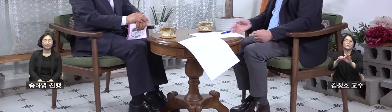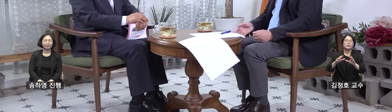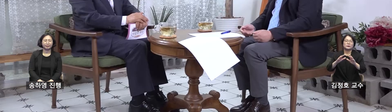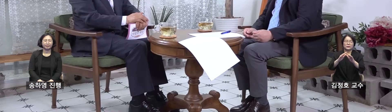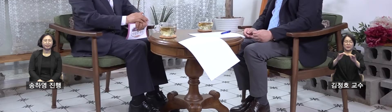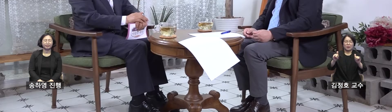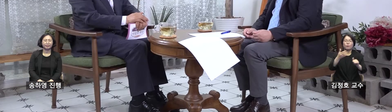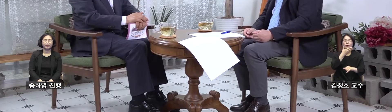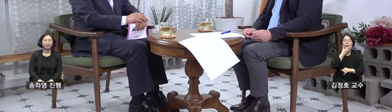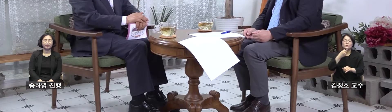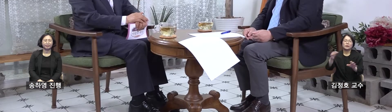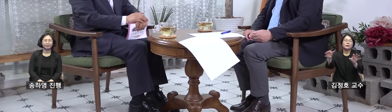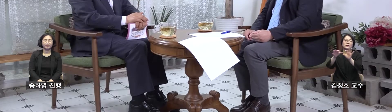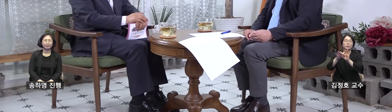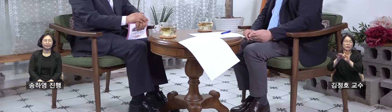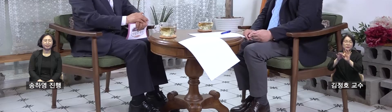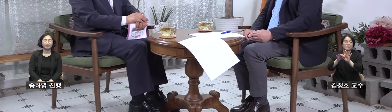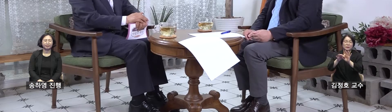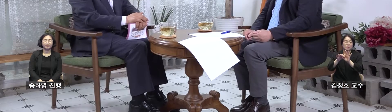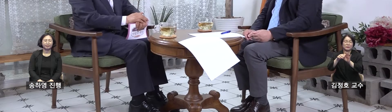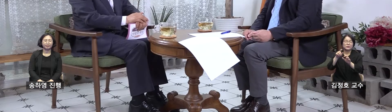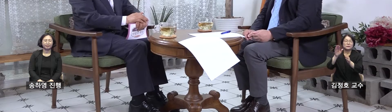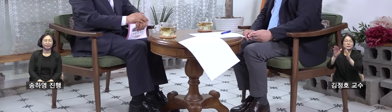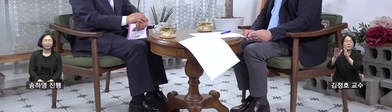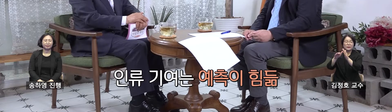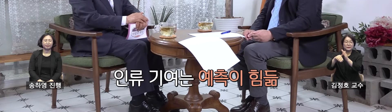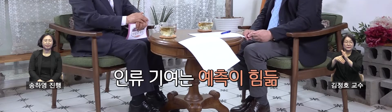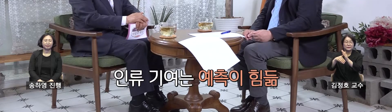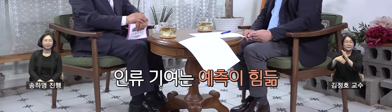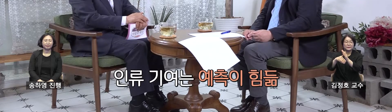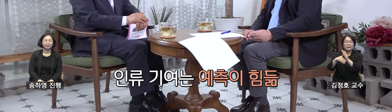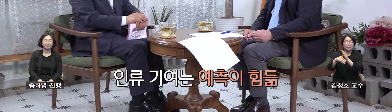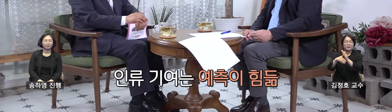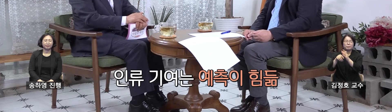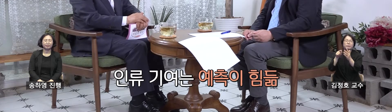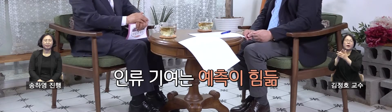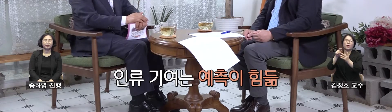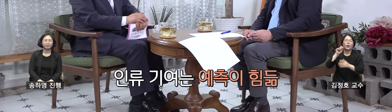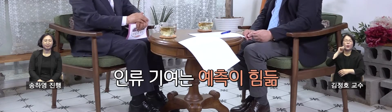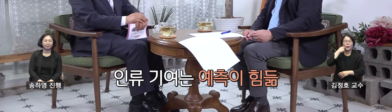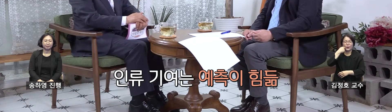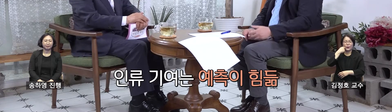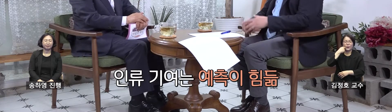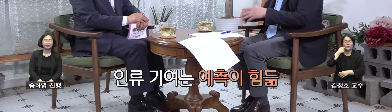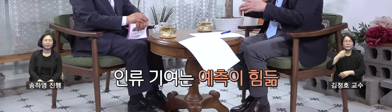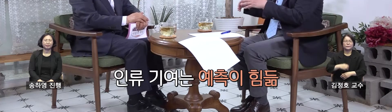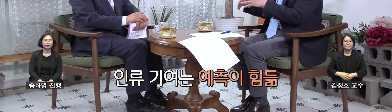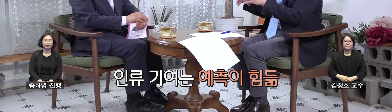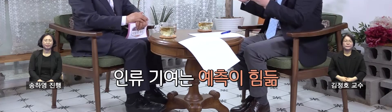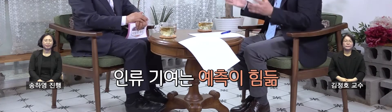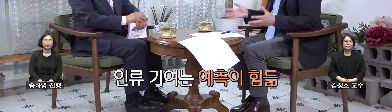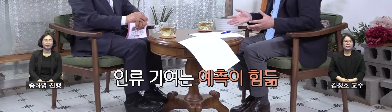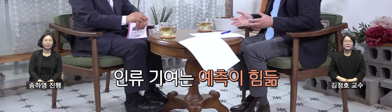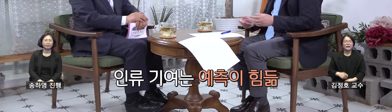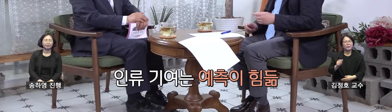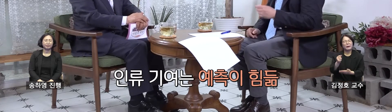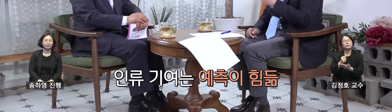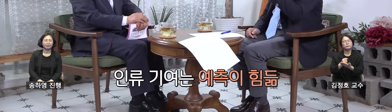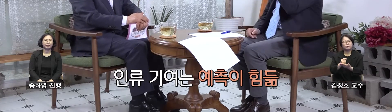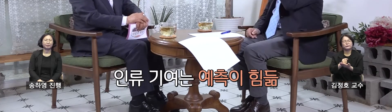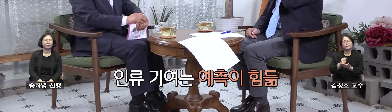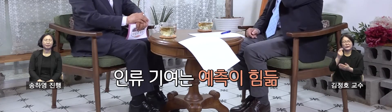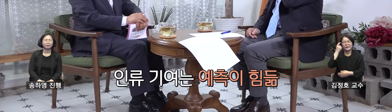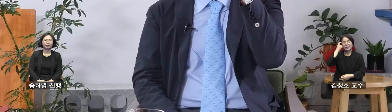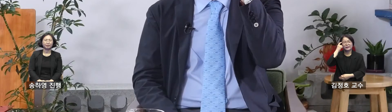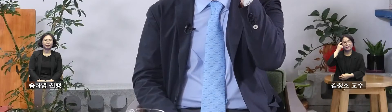복지에 영향을 미친가는 사실 그 시점에는 예측하기 어려운 것 같습니다. 그래서 그게 이제 운이라고 생각을